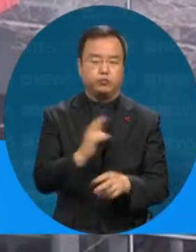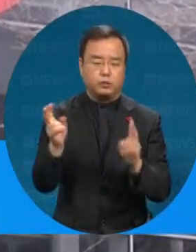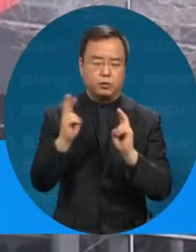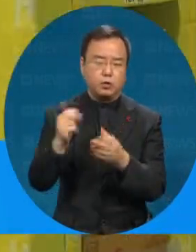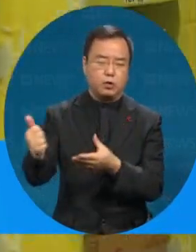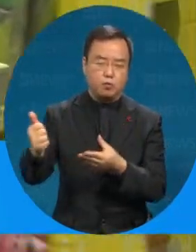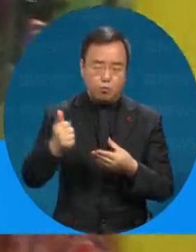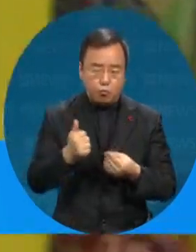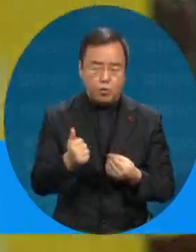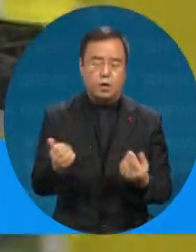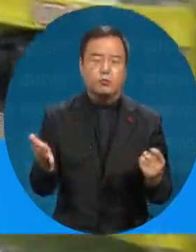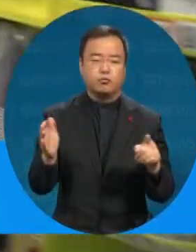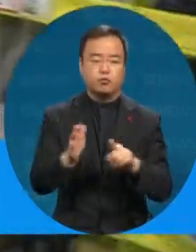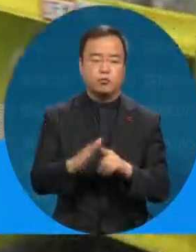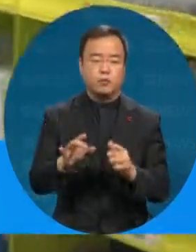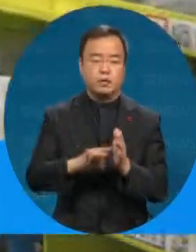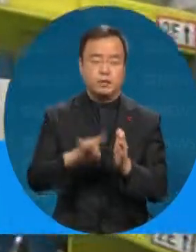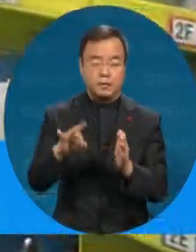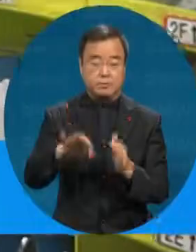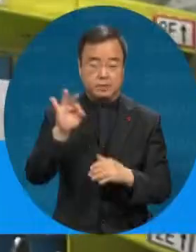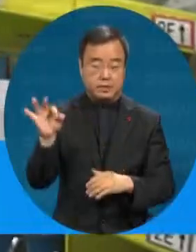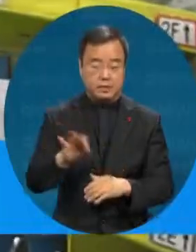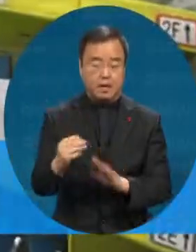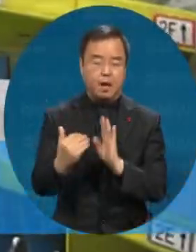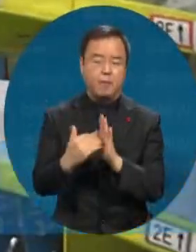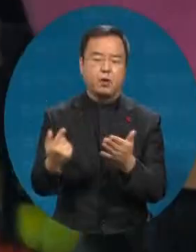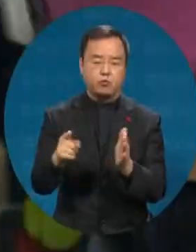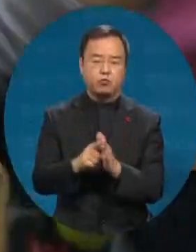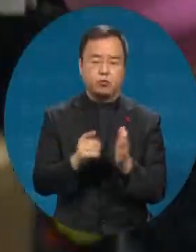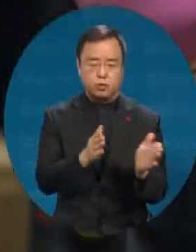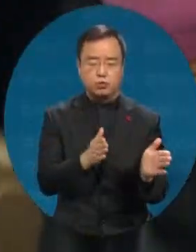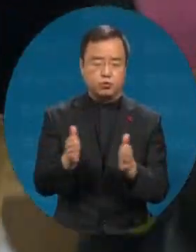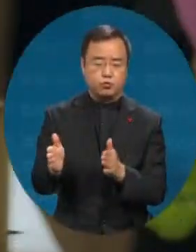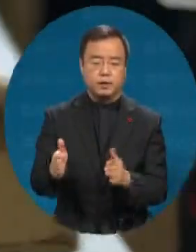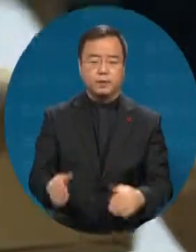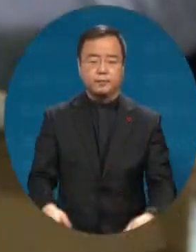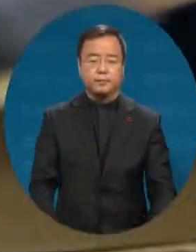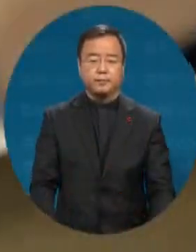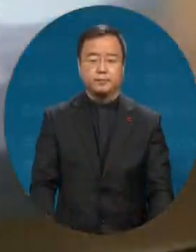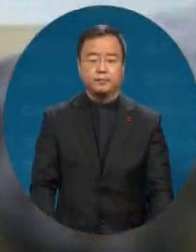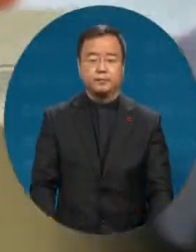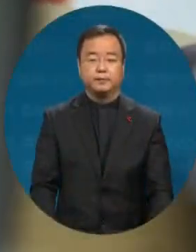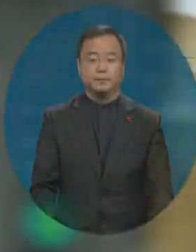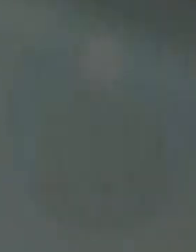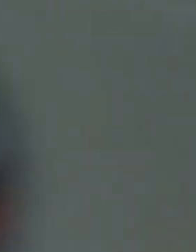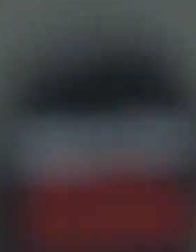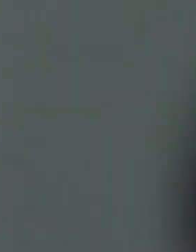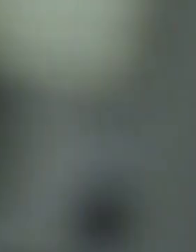세금을 인하하는 것을 막기 위해 마련됐습니다. 지금까지 글로벌 브리핑이었습니다.